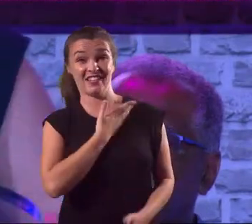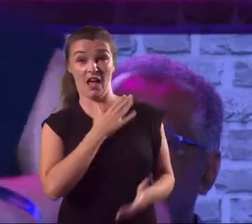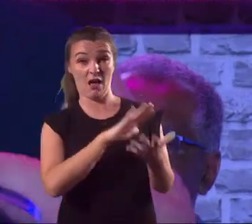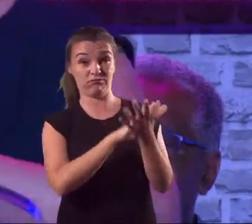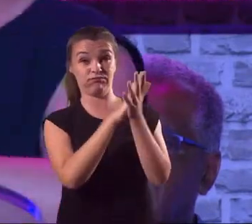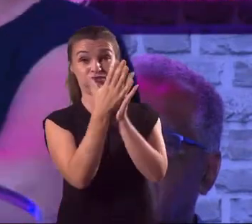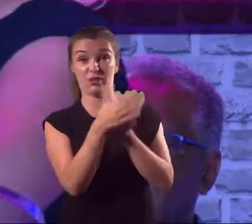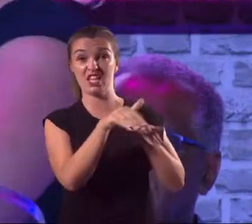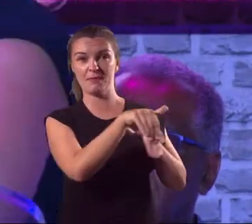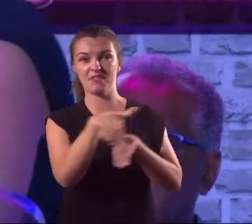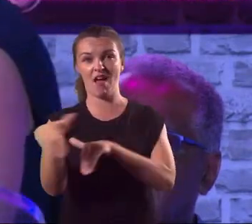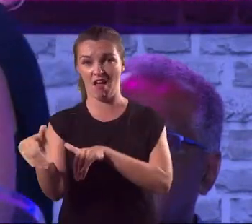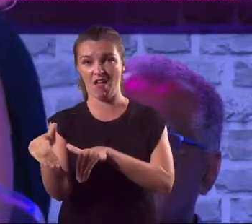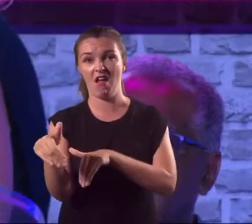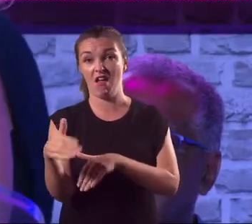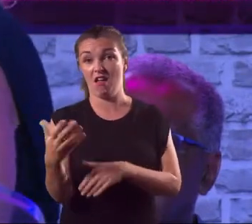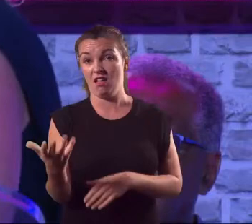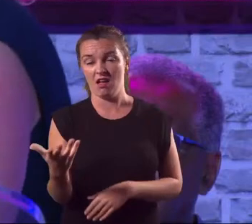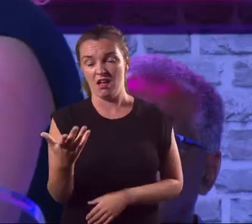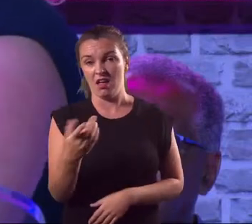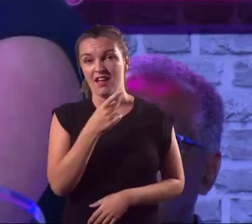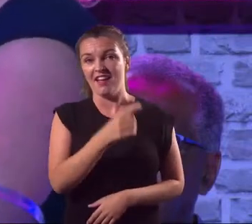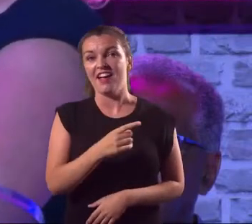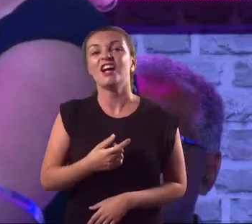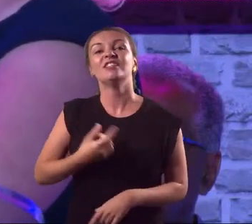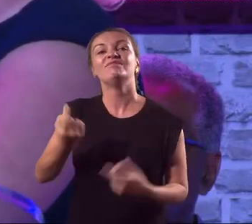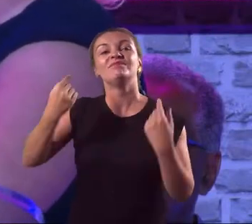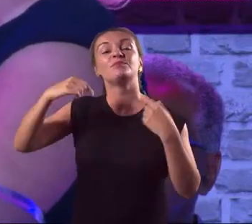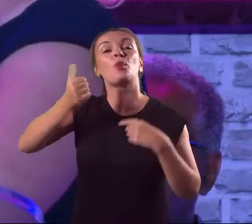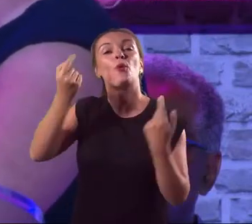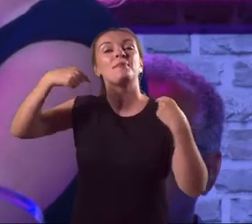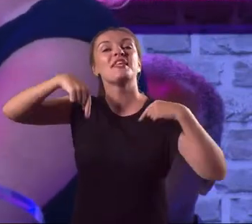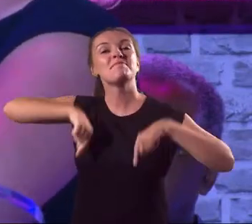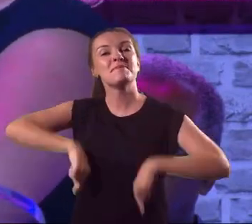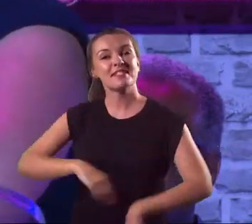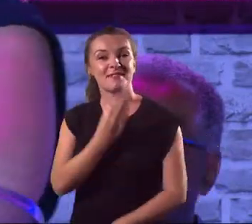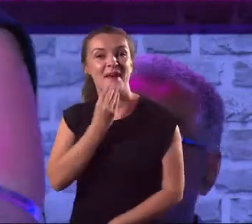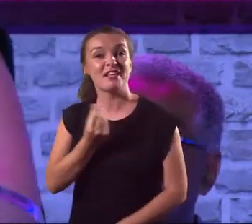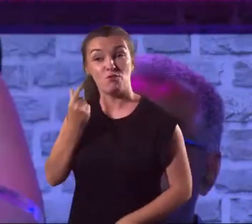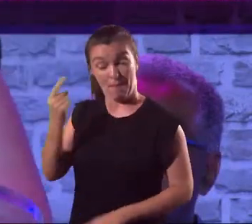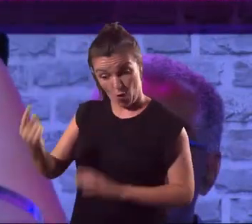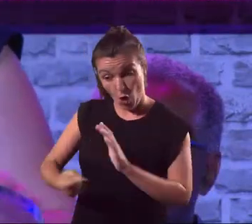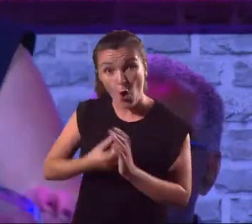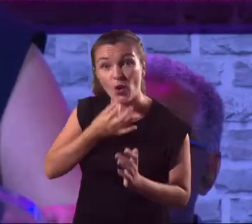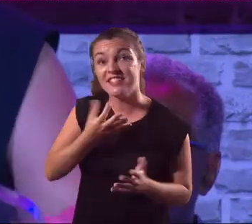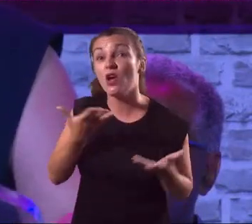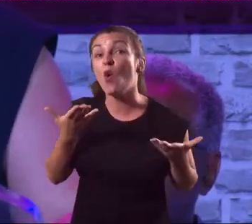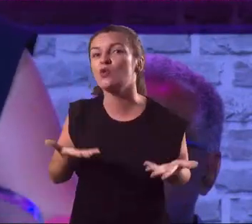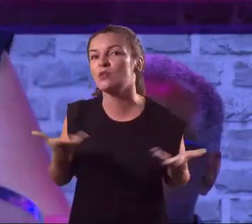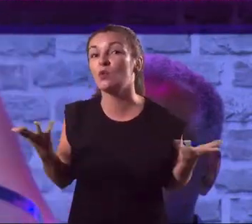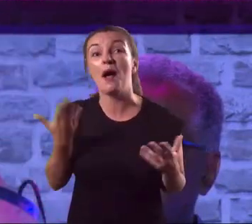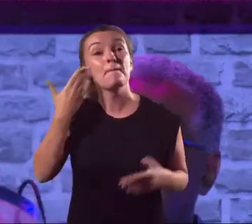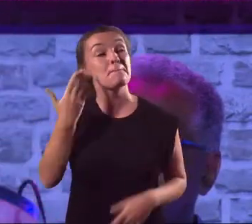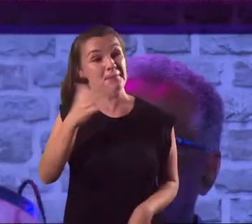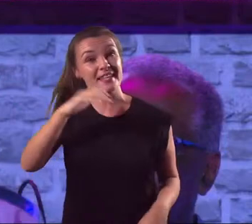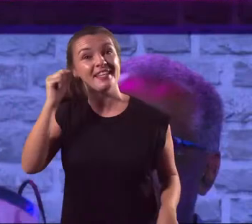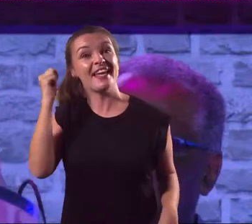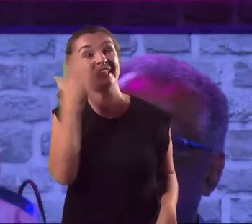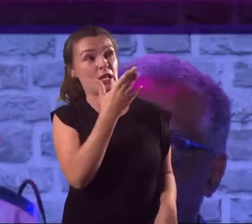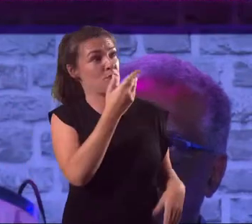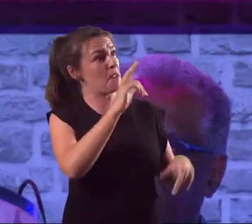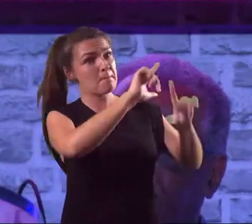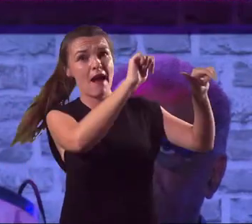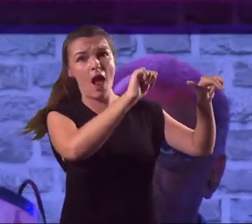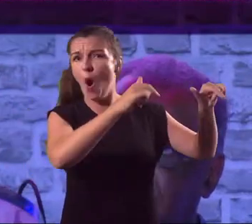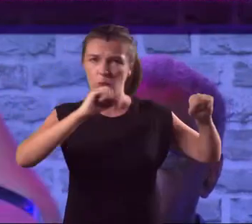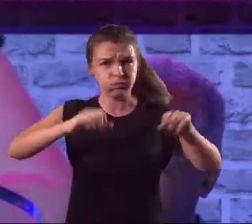Gaza et cette obstination de Netanyahou qui a encore redit aujourd'hui que même sans les États-Unis, il continuerait